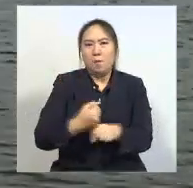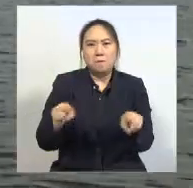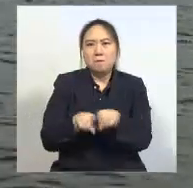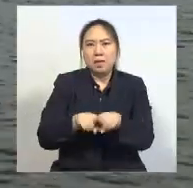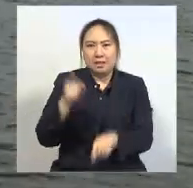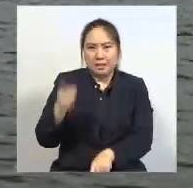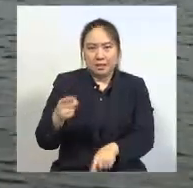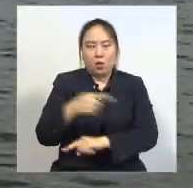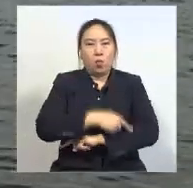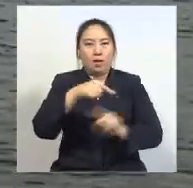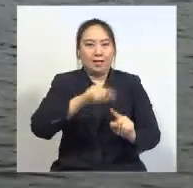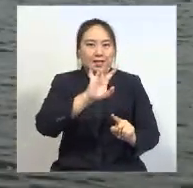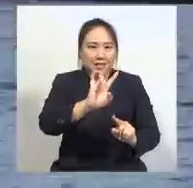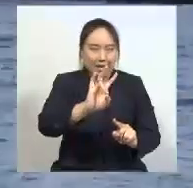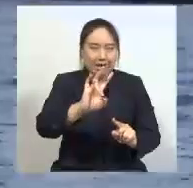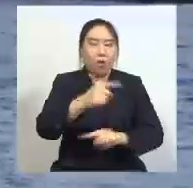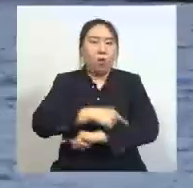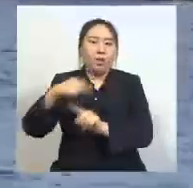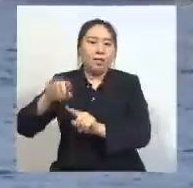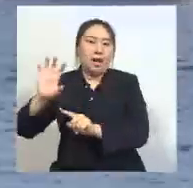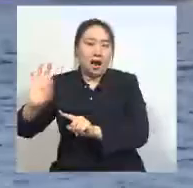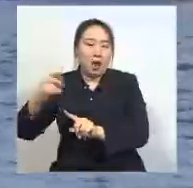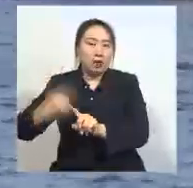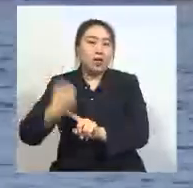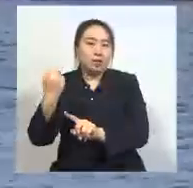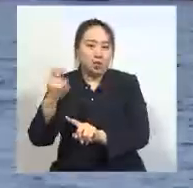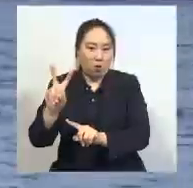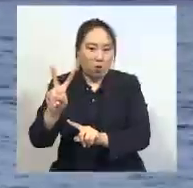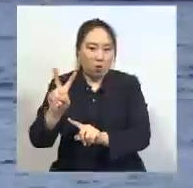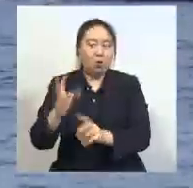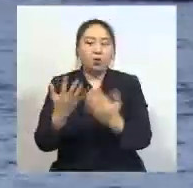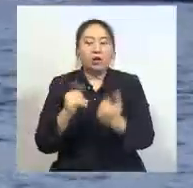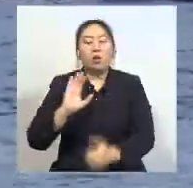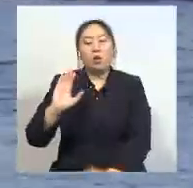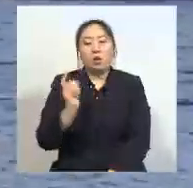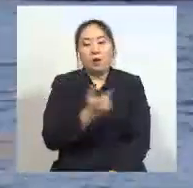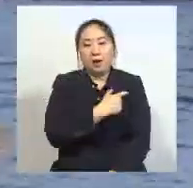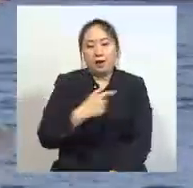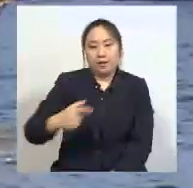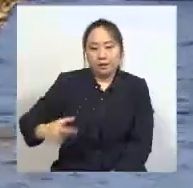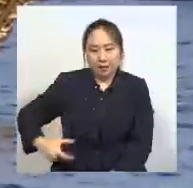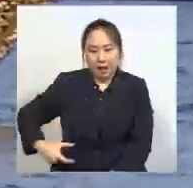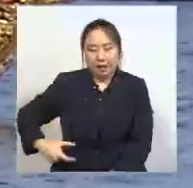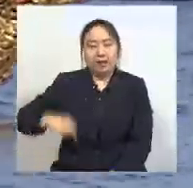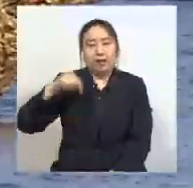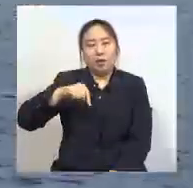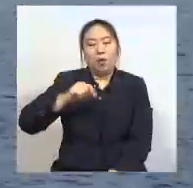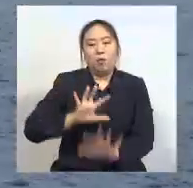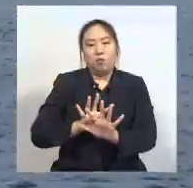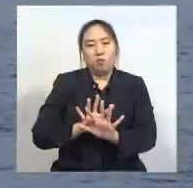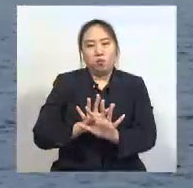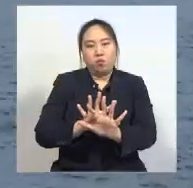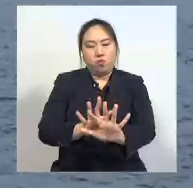งในวันที่7และ9ธันวาคมส่วนริ้วขบวนเสด็จพระราชดำเนินทางสถลมารคกำหนด